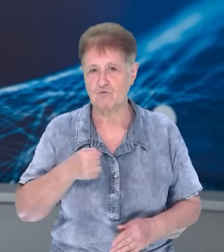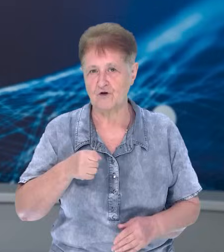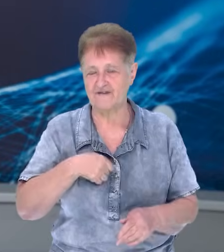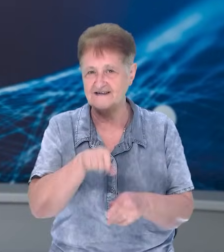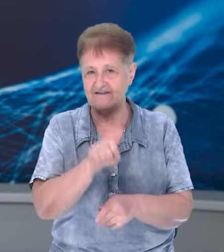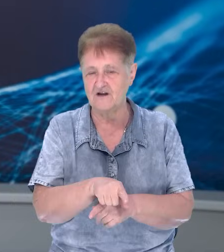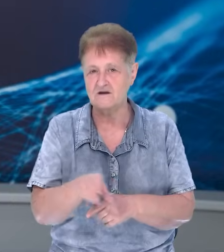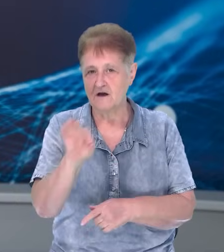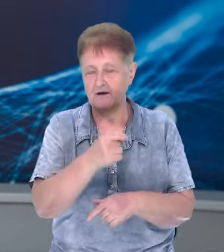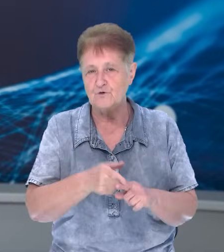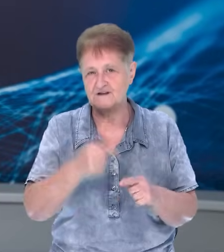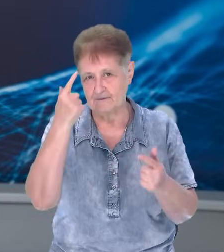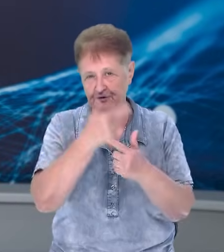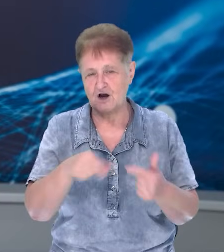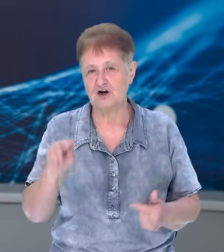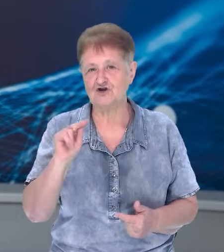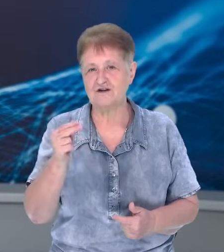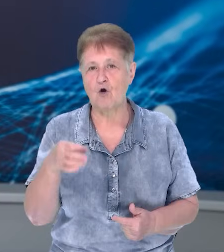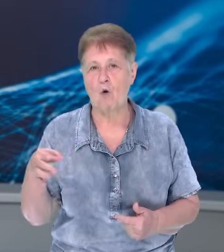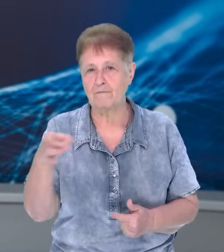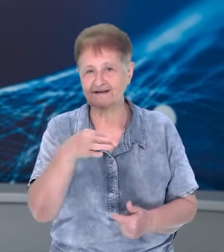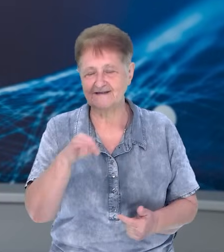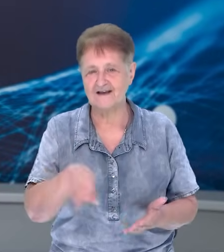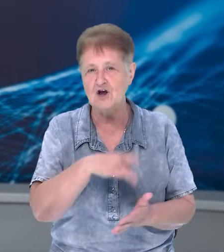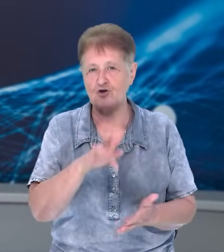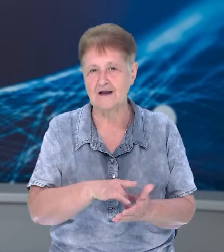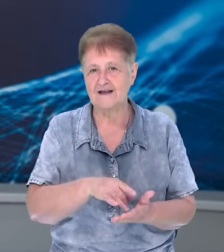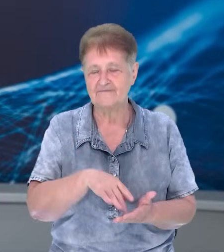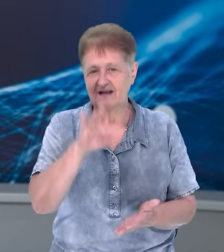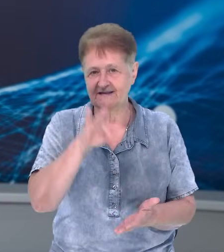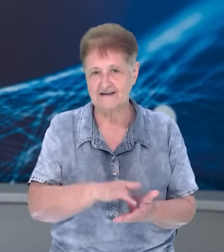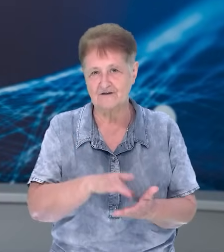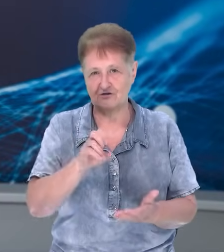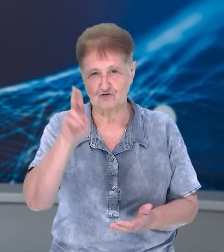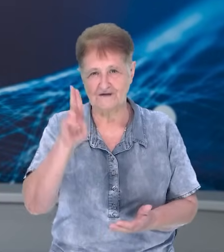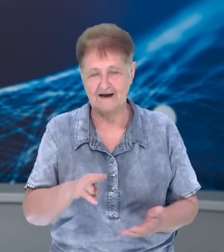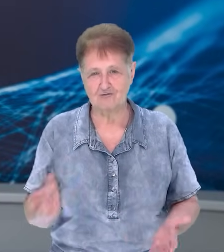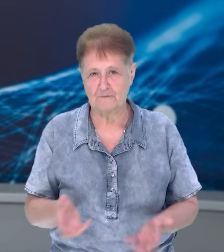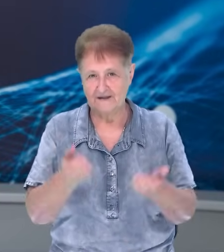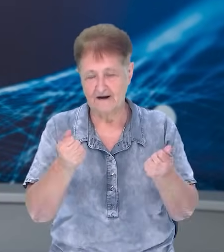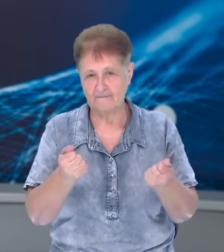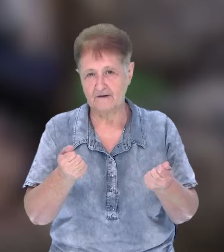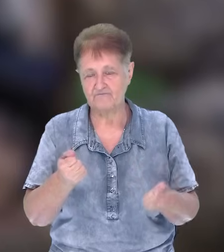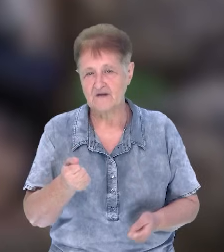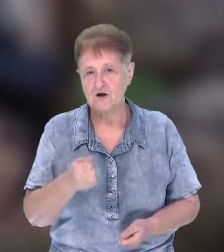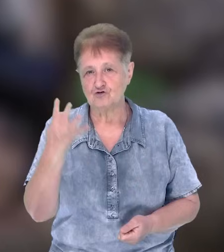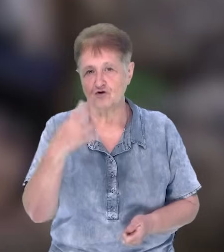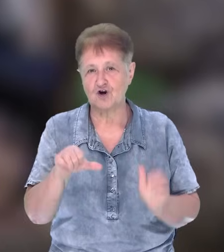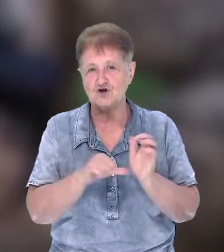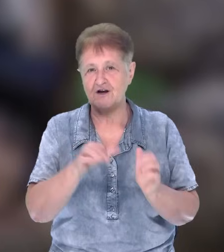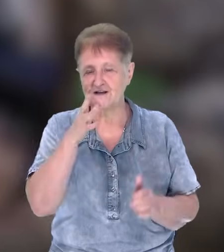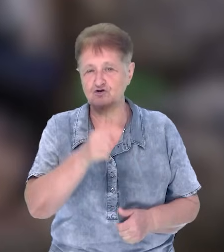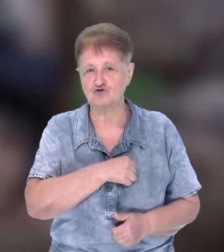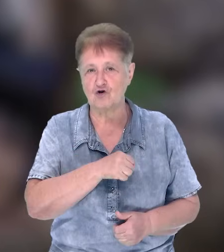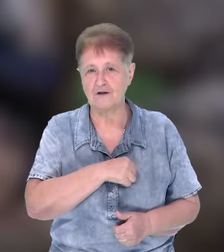бойових завдань. Про це повідомляє Чернігівський обласний територіальний центр комплектування та соціальної підтримки.